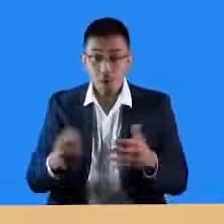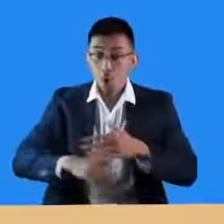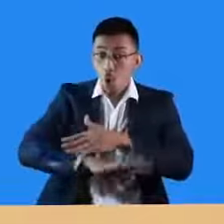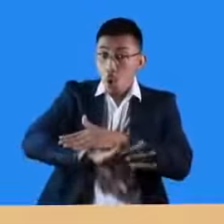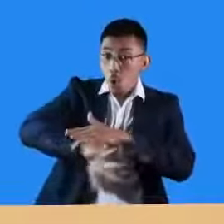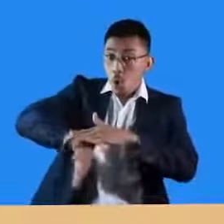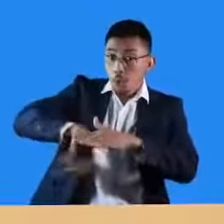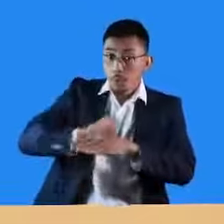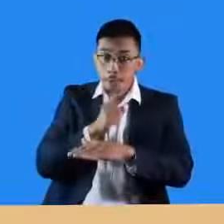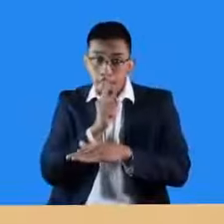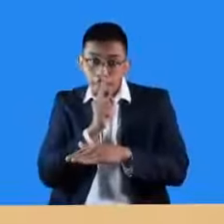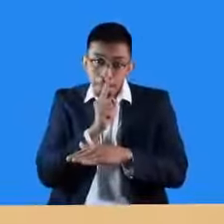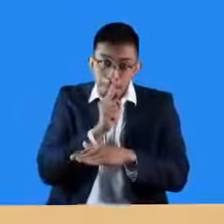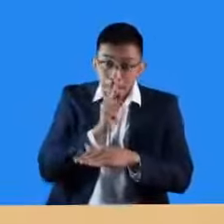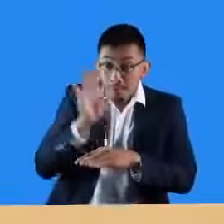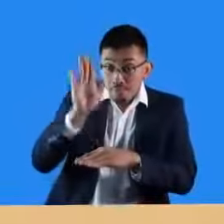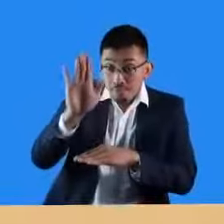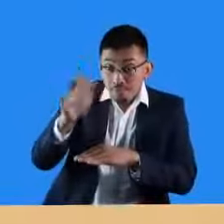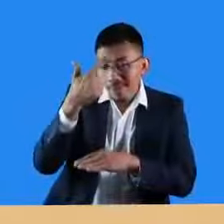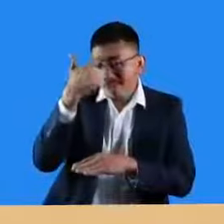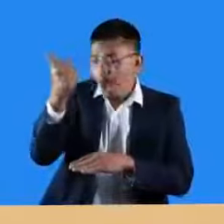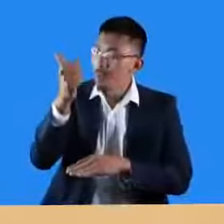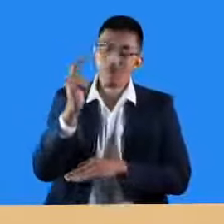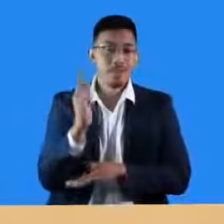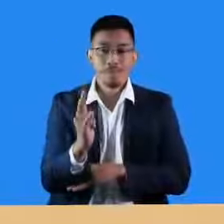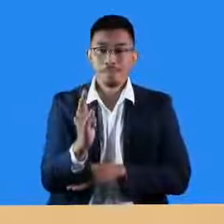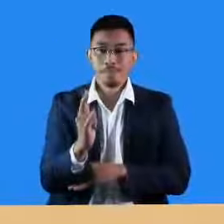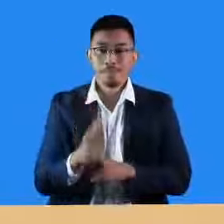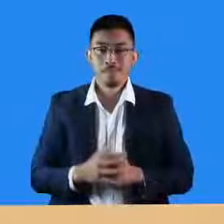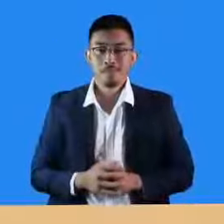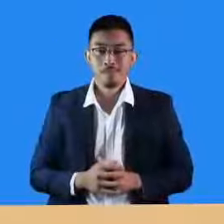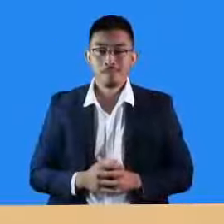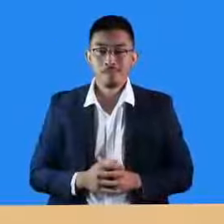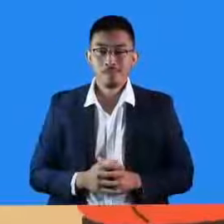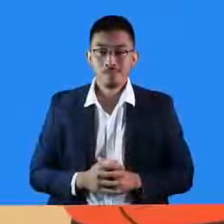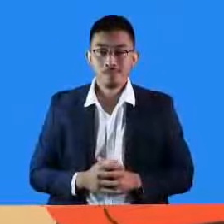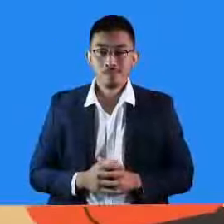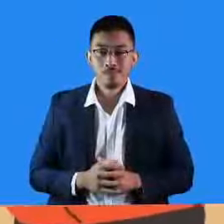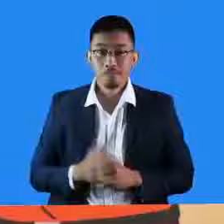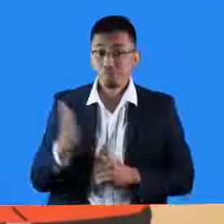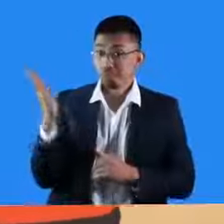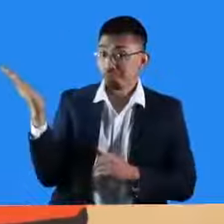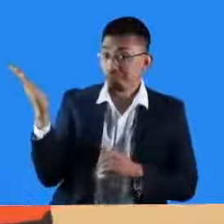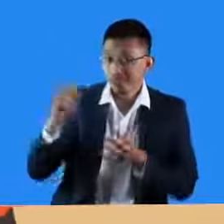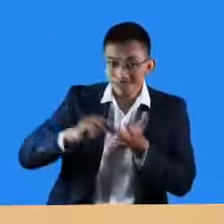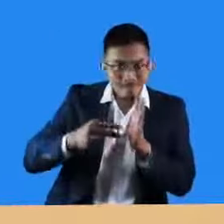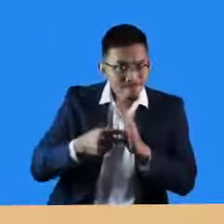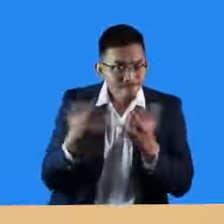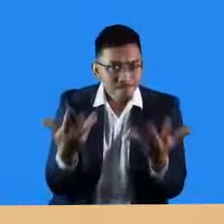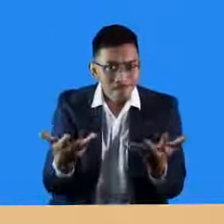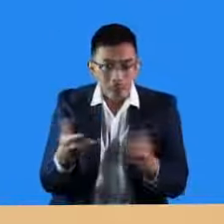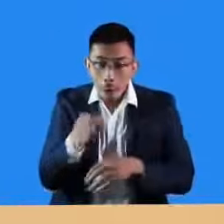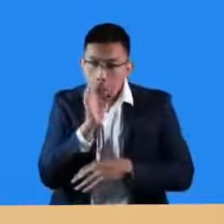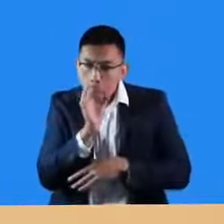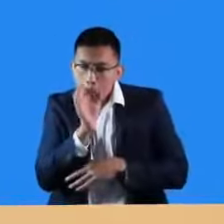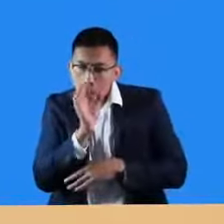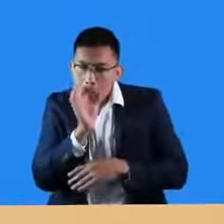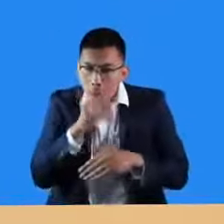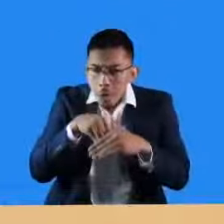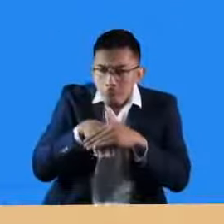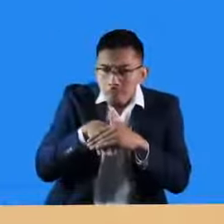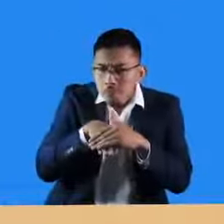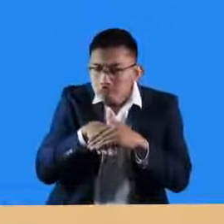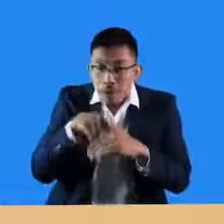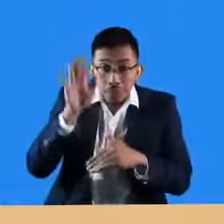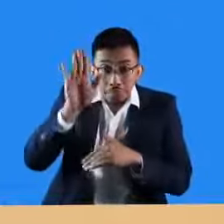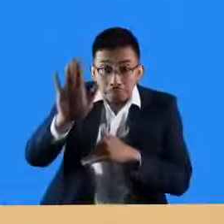Jempek dopat nigabus, yang berarti kaki dusta tidak panjang. Bulung nidap-dap langkop, molo ina adong